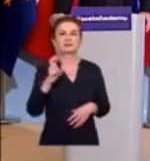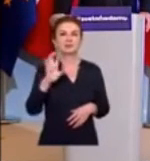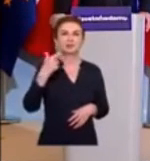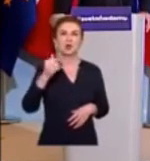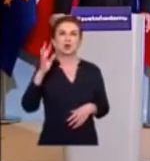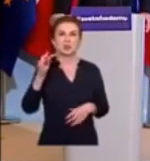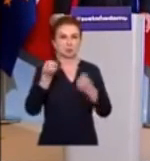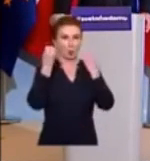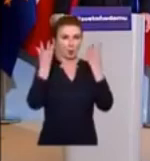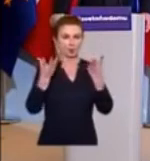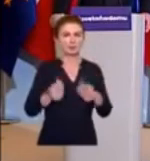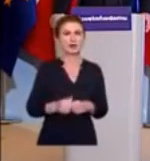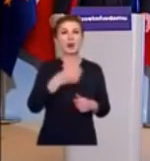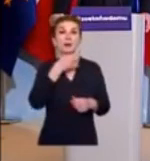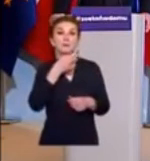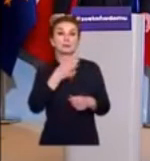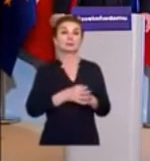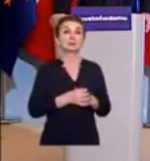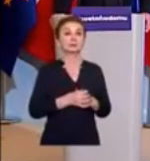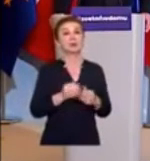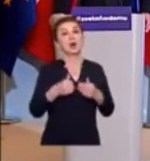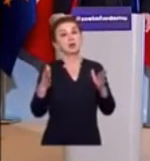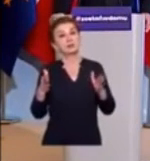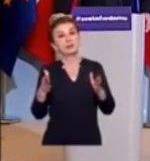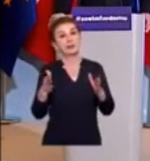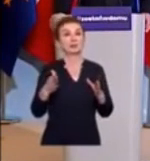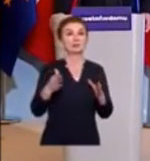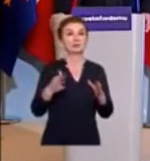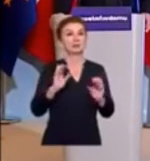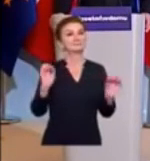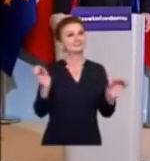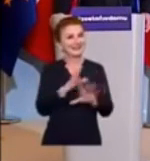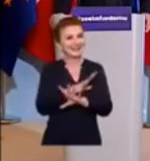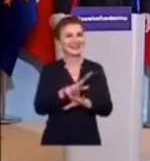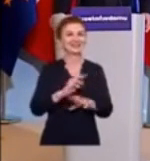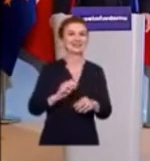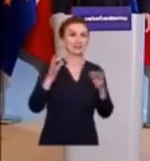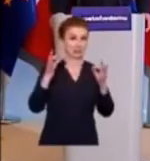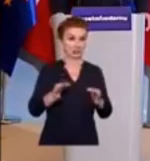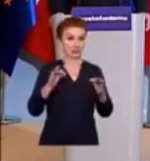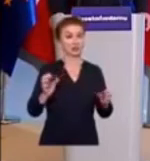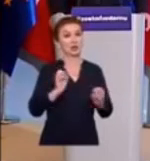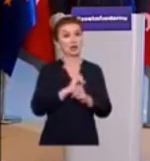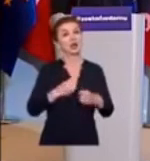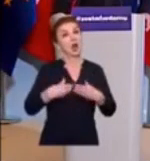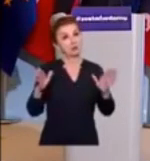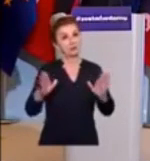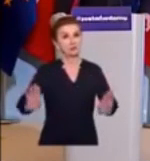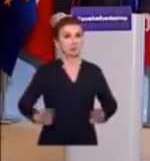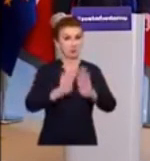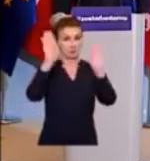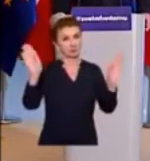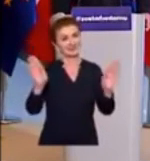Onet Kultura. Pan redaktor pyta o otwarcie kin. Dziś otworzono muzea, galerie.